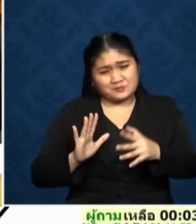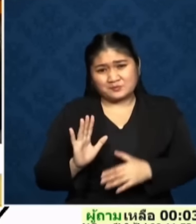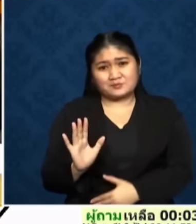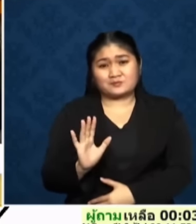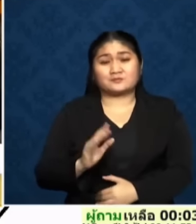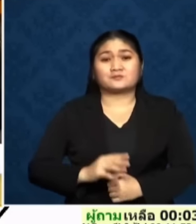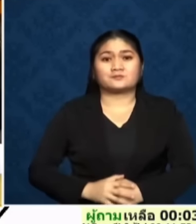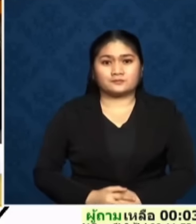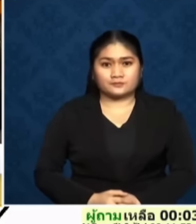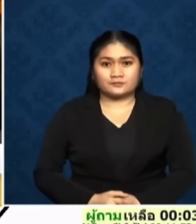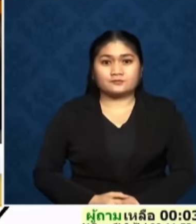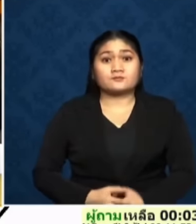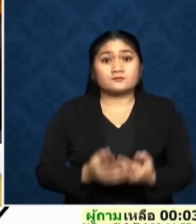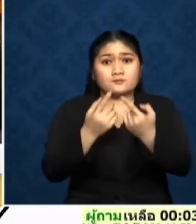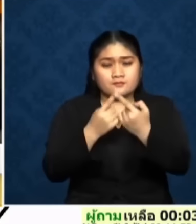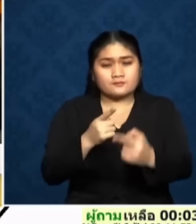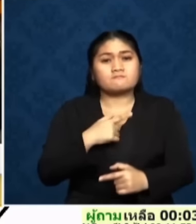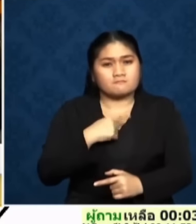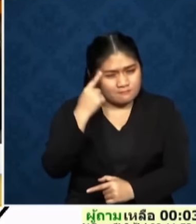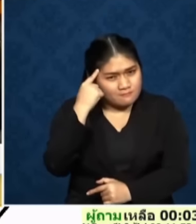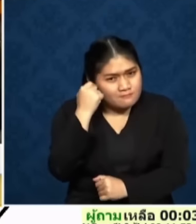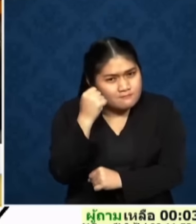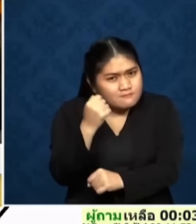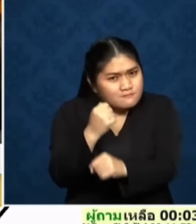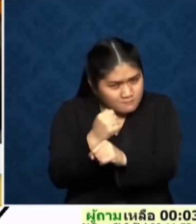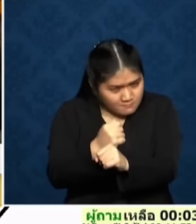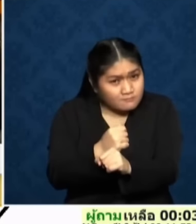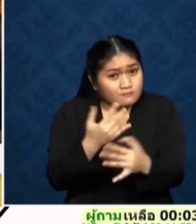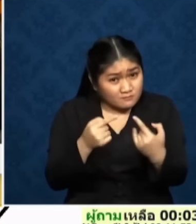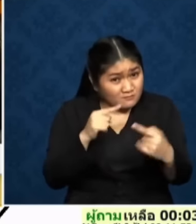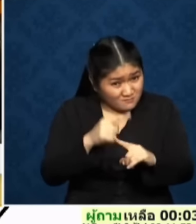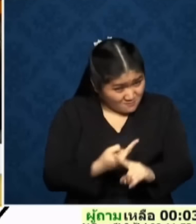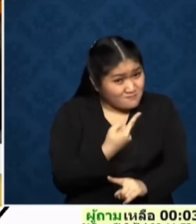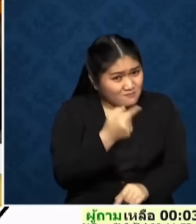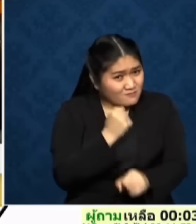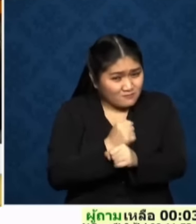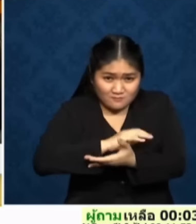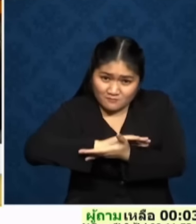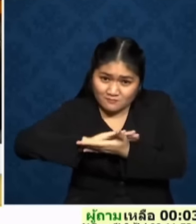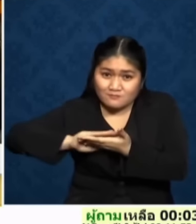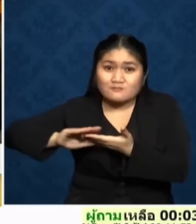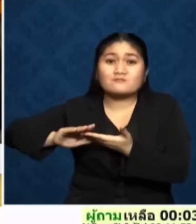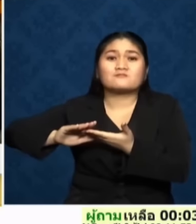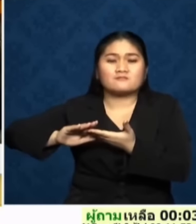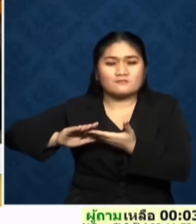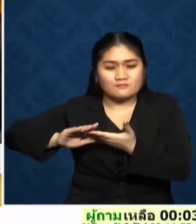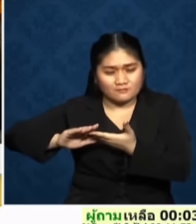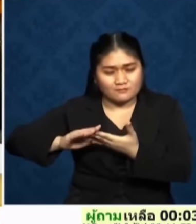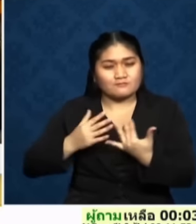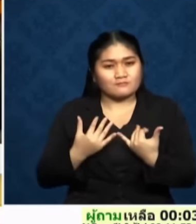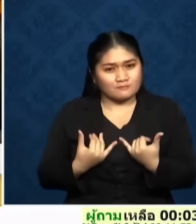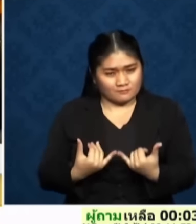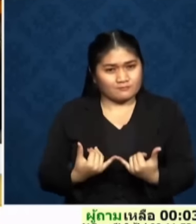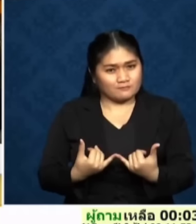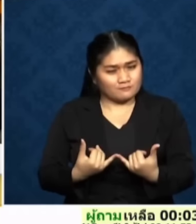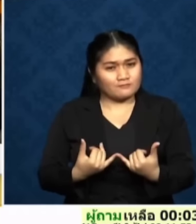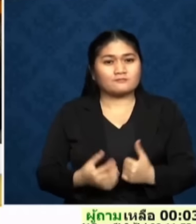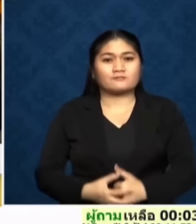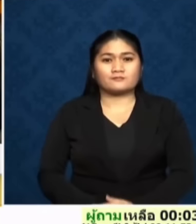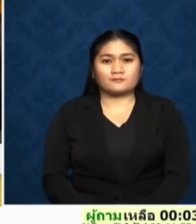ำได้แต่ว่าเราพยายามจะให้เสร็จภายในมกราเนี่ยครับก็ยืนยันตรงนี้ได้นะครับนี่เป็นเรื่องหนึ่ง